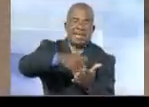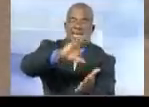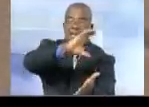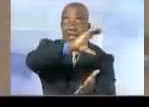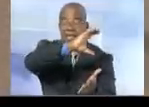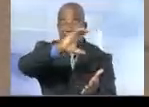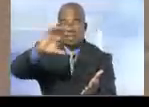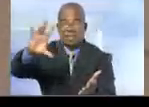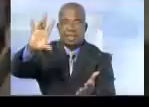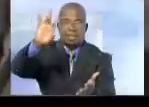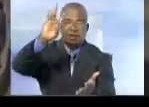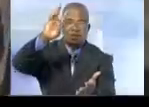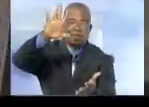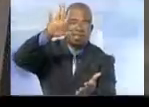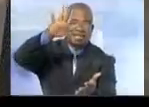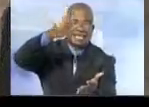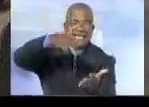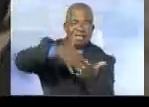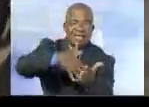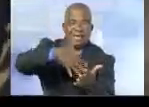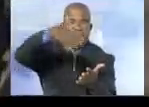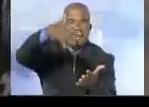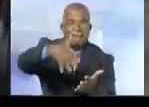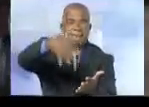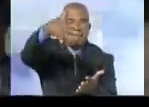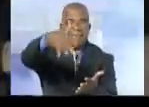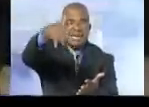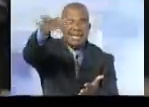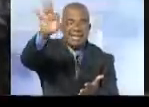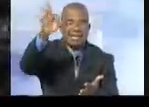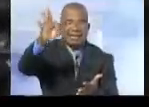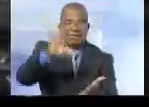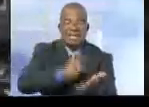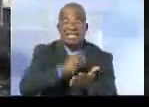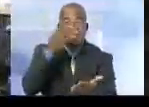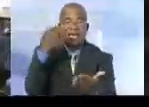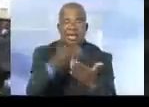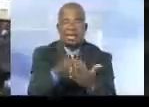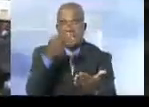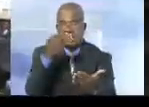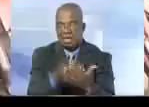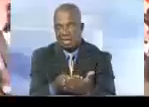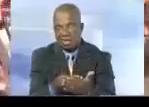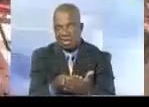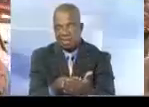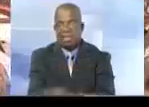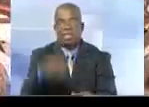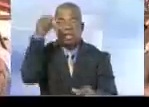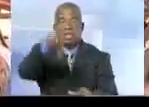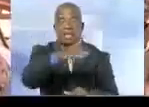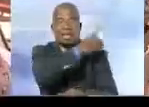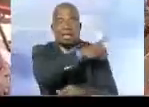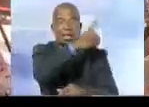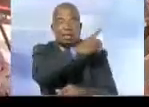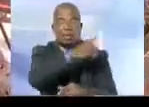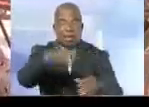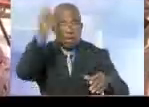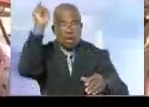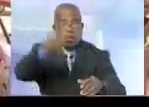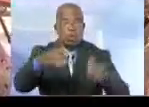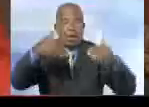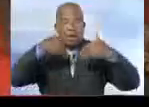175 milliards de francs CFA. C'est la somme à mobiliser par les douanes ivoiriennes au titre de l'année 2013. Pour atteindre cet